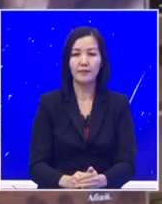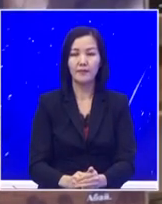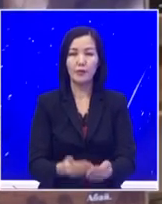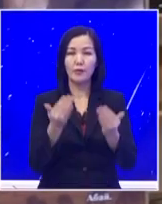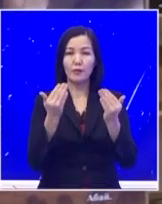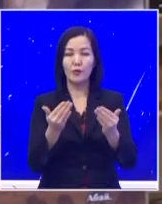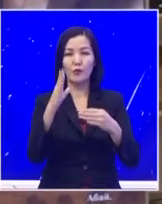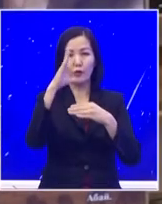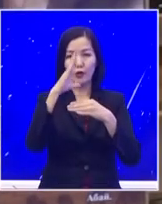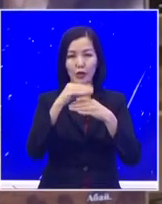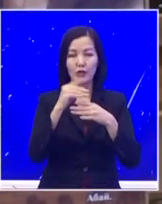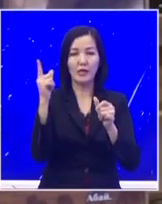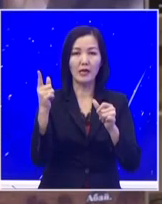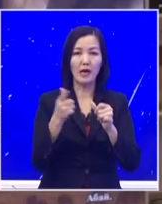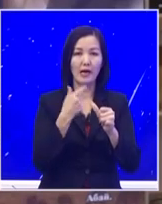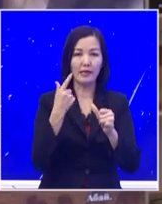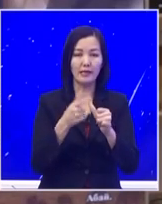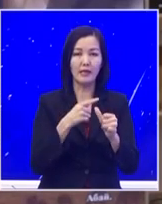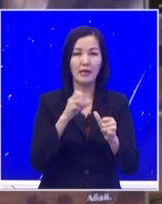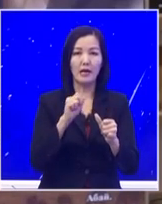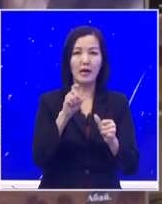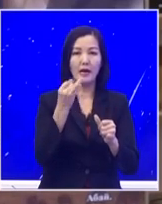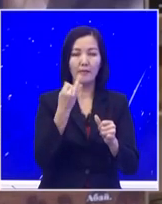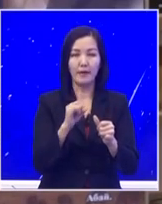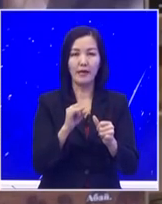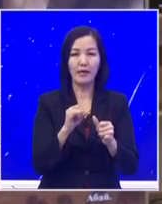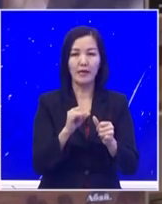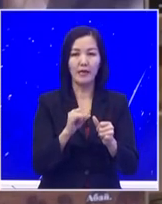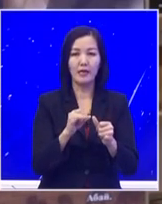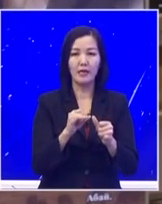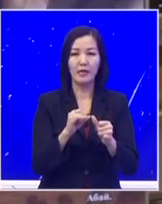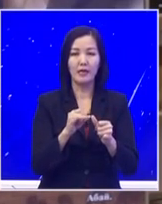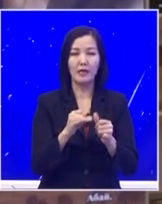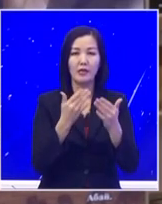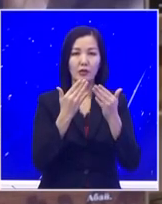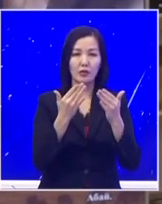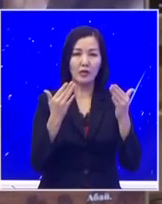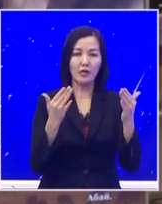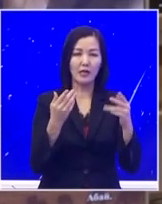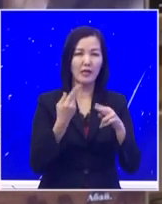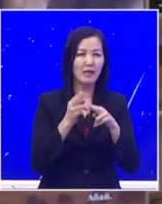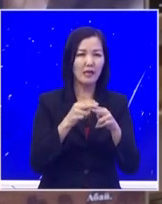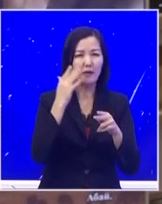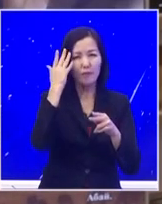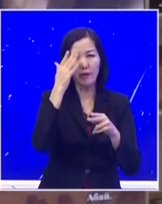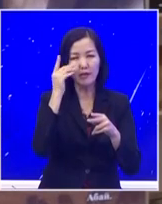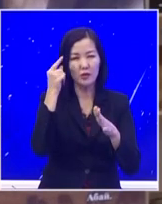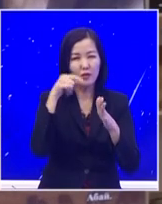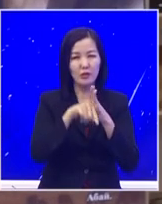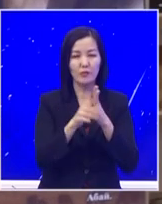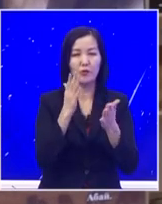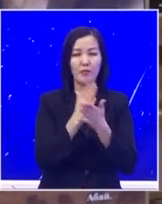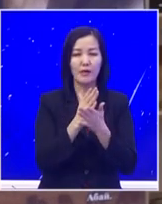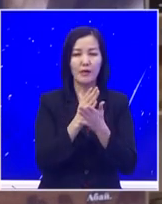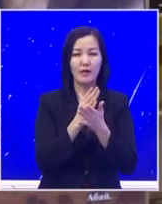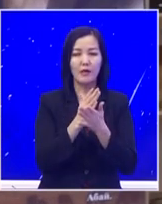Бүгінгі әдеби кештің аты Абай жаққан бір сәуле сөнбеу үшін. Бұның өте терең мазмұны бар. Мұқағали